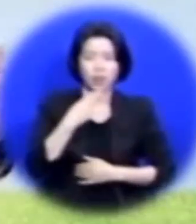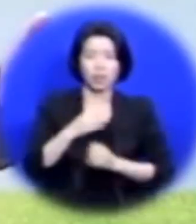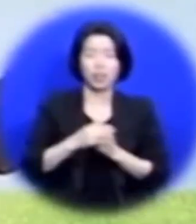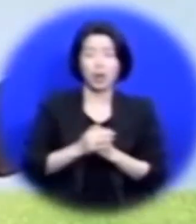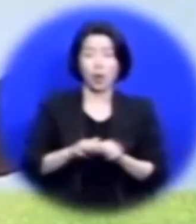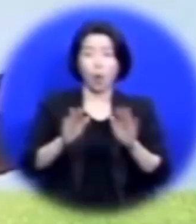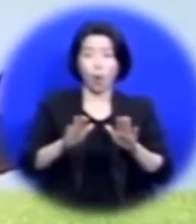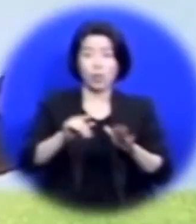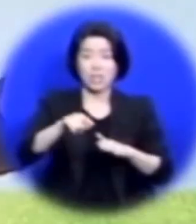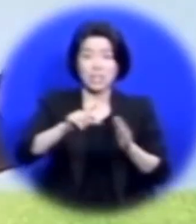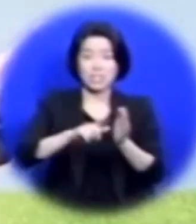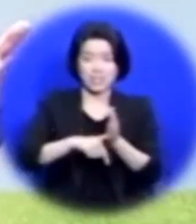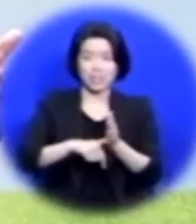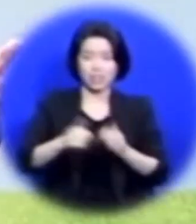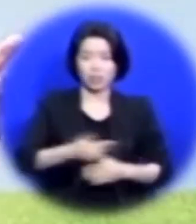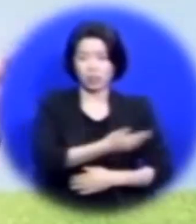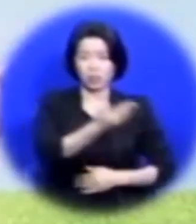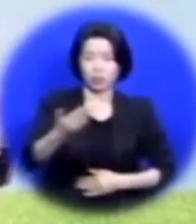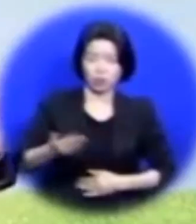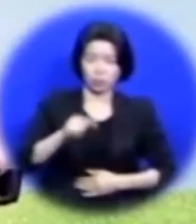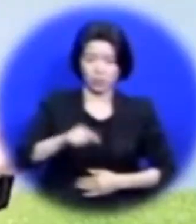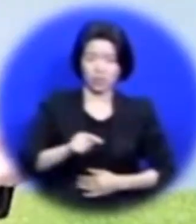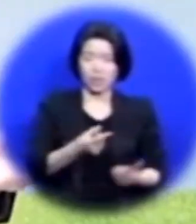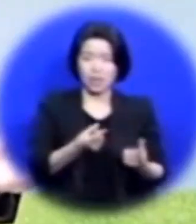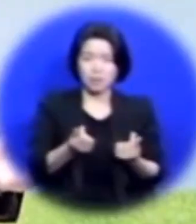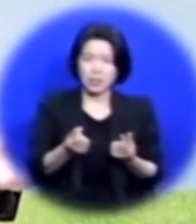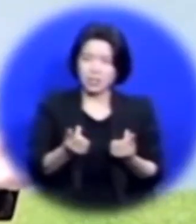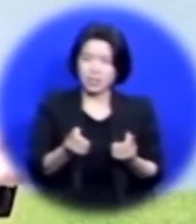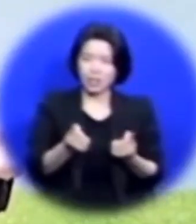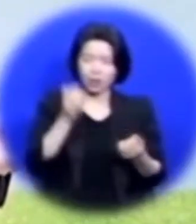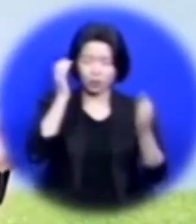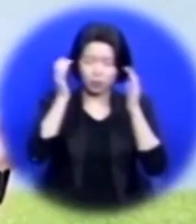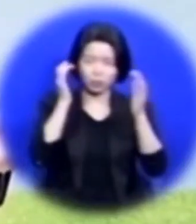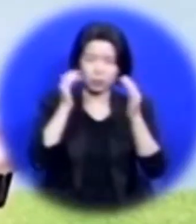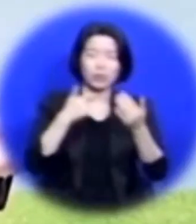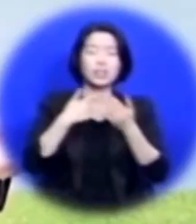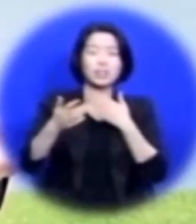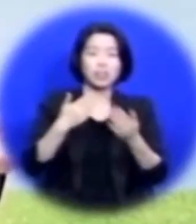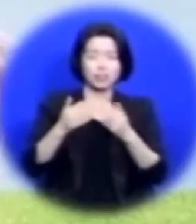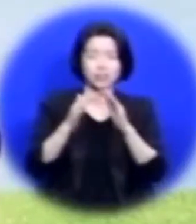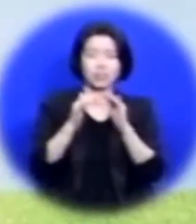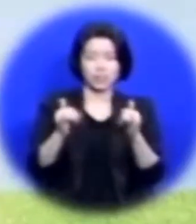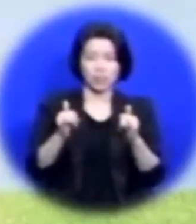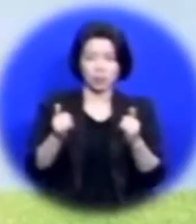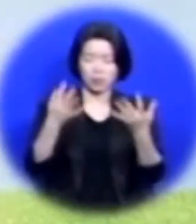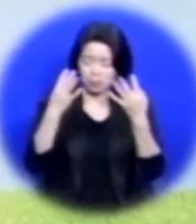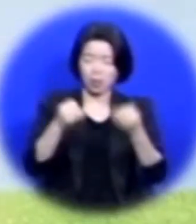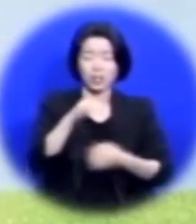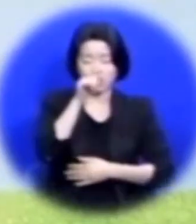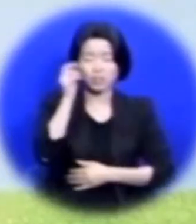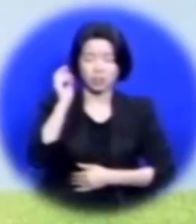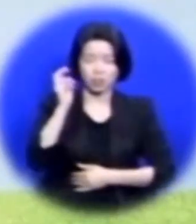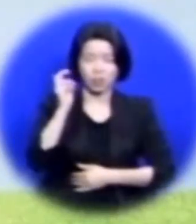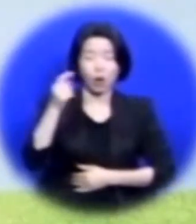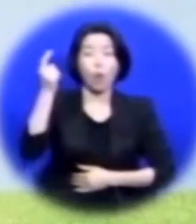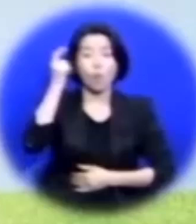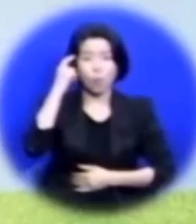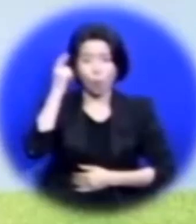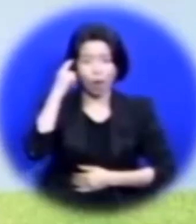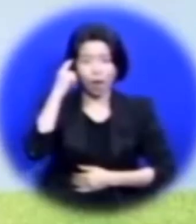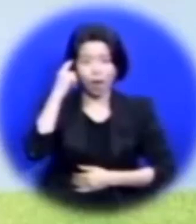오늘 이 시간에도 여러분들도 이 비슷한 고통을 겪으시는 분들이 많으실 겁니다 왜